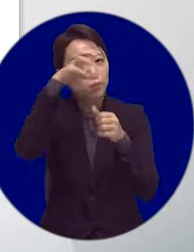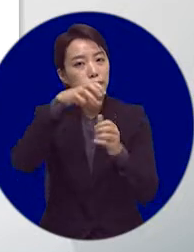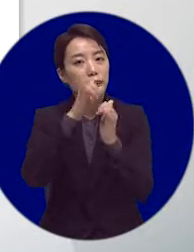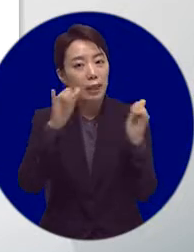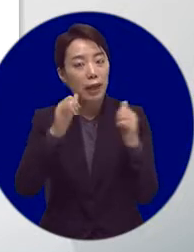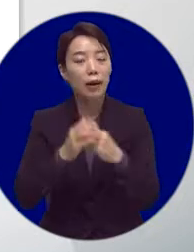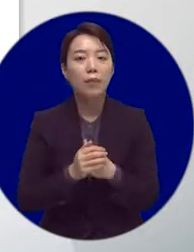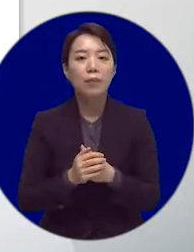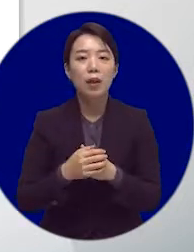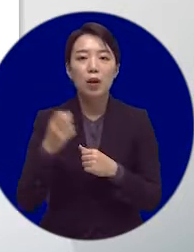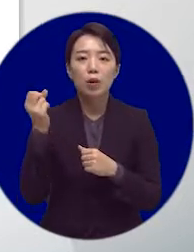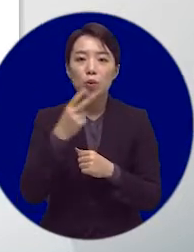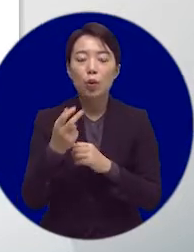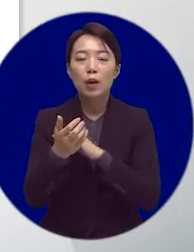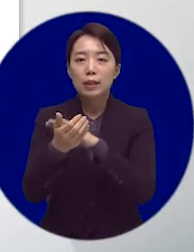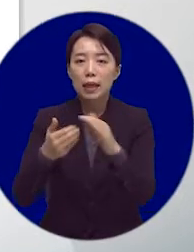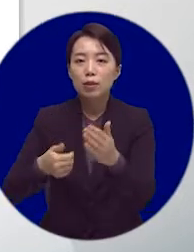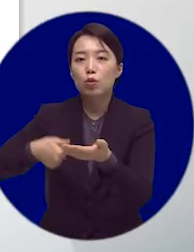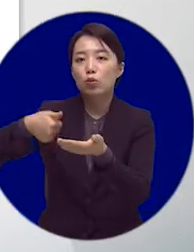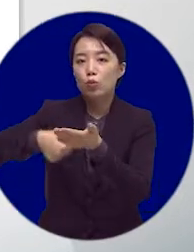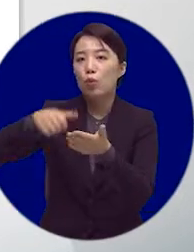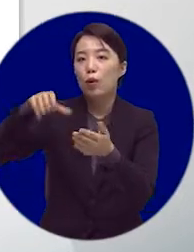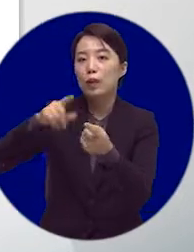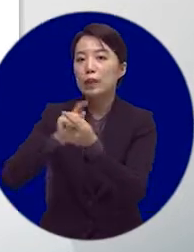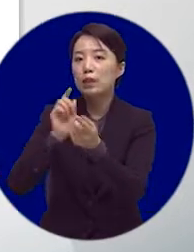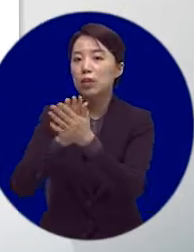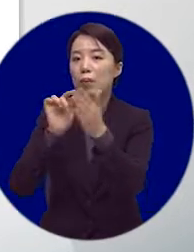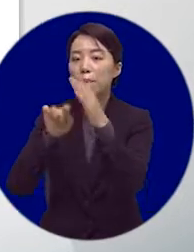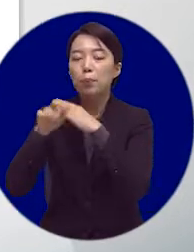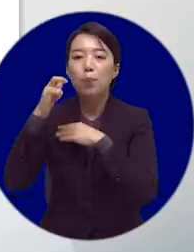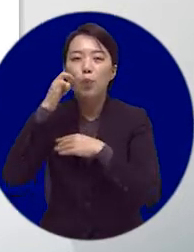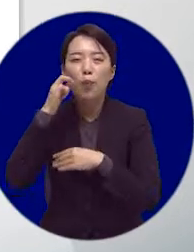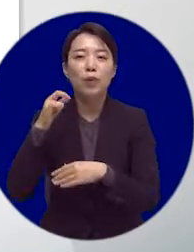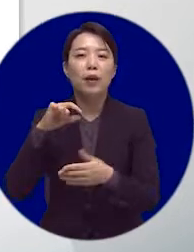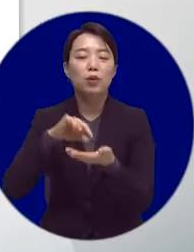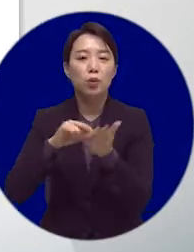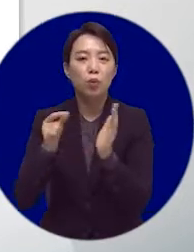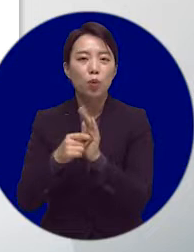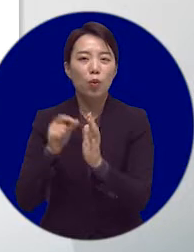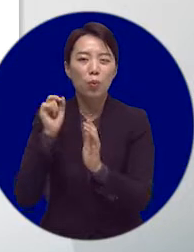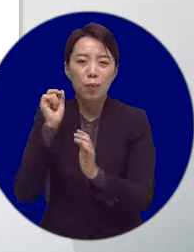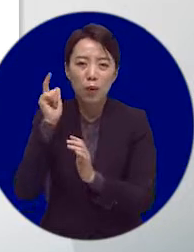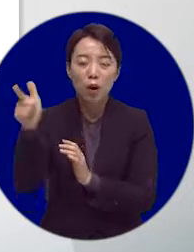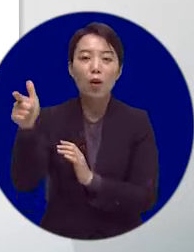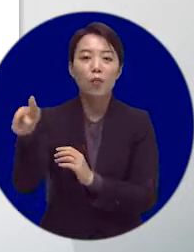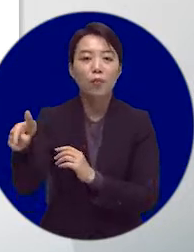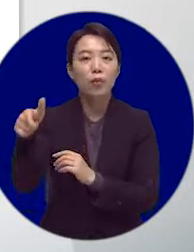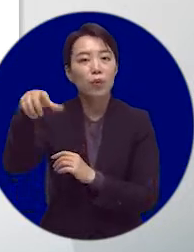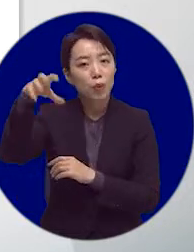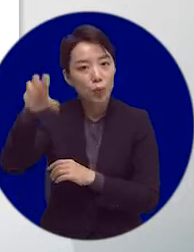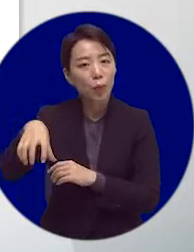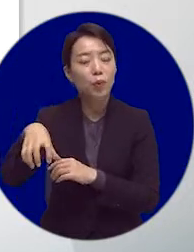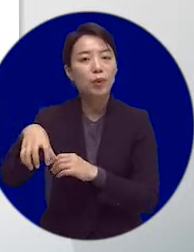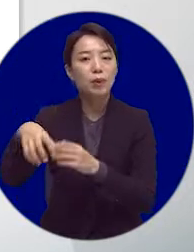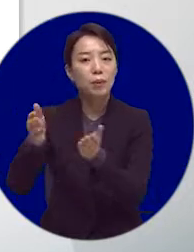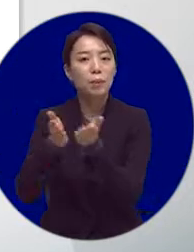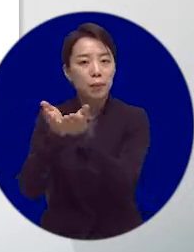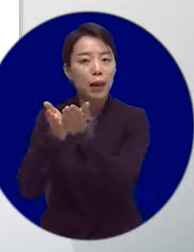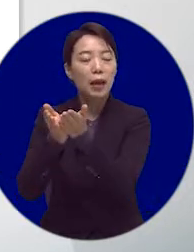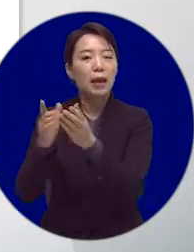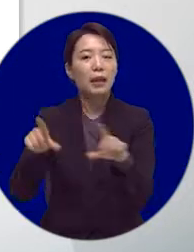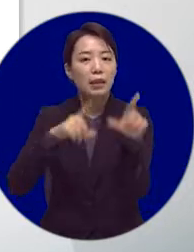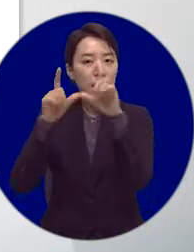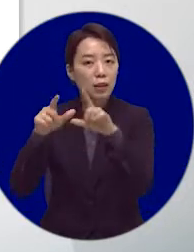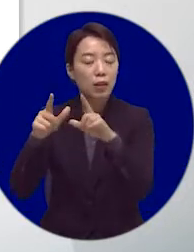구치소에 귀거하는 사람, 사전투표와 투표소에 가서 투표할 수 없을 정도로 멀리 떨어진 영내 또는 함정에